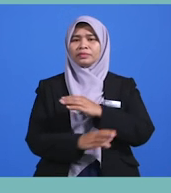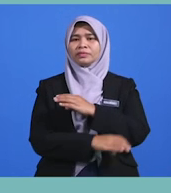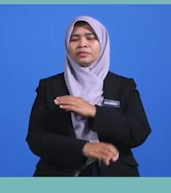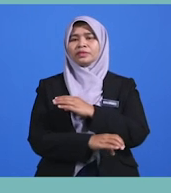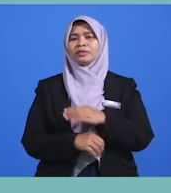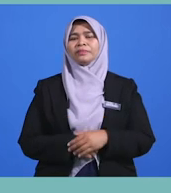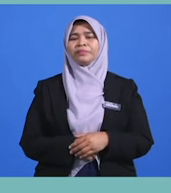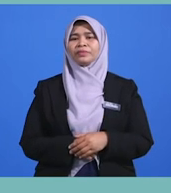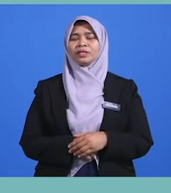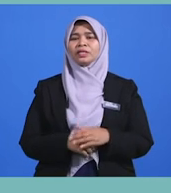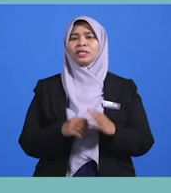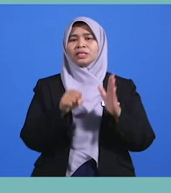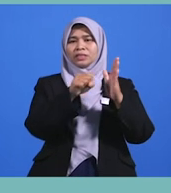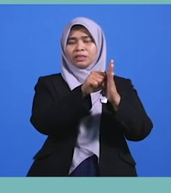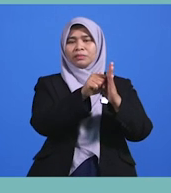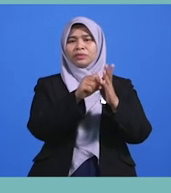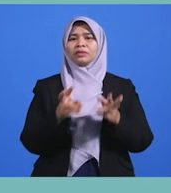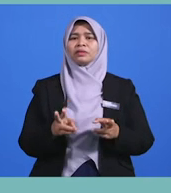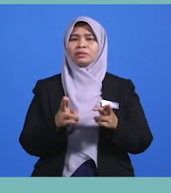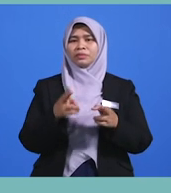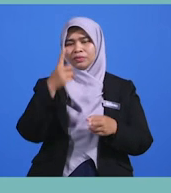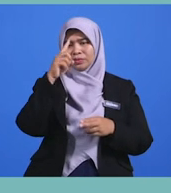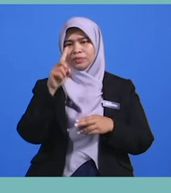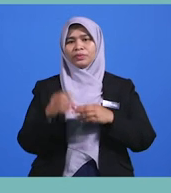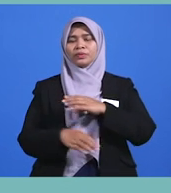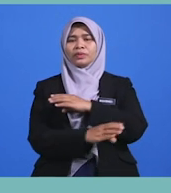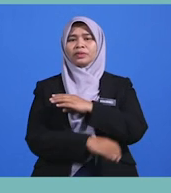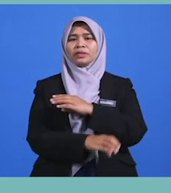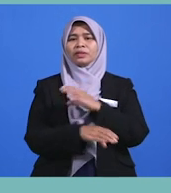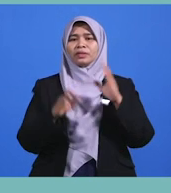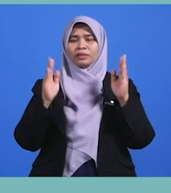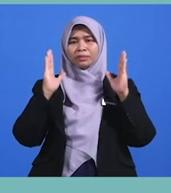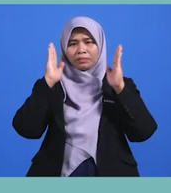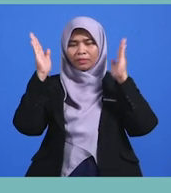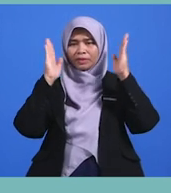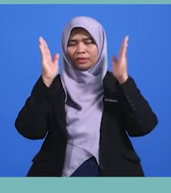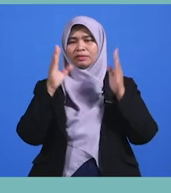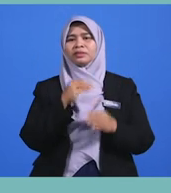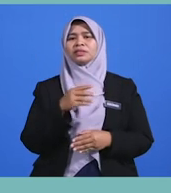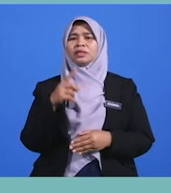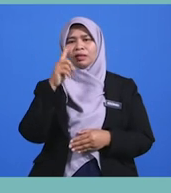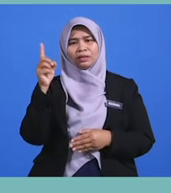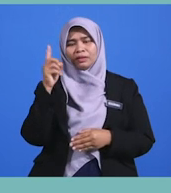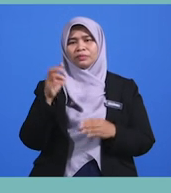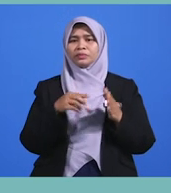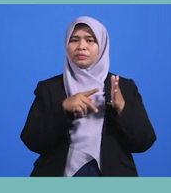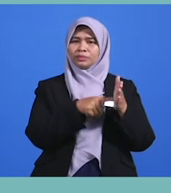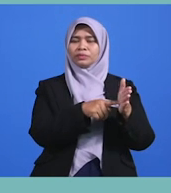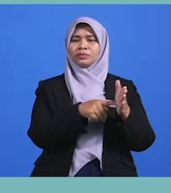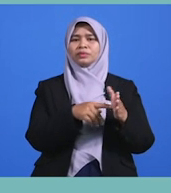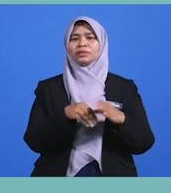merupakan simbol rasmi bagi negara Malaysia serta sering dipamerkan pada bangunan rasmi dan pejabat